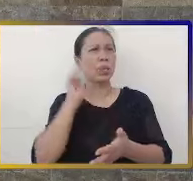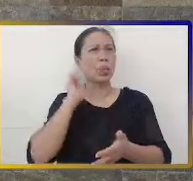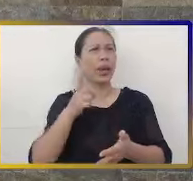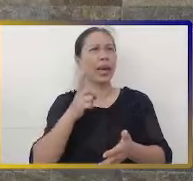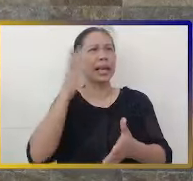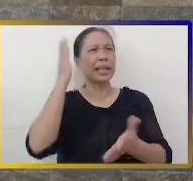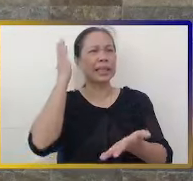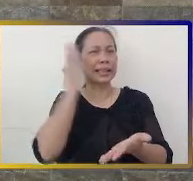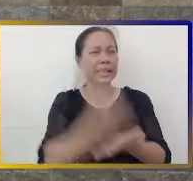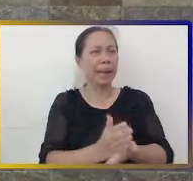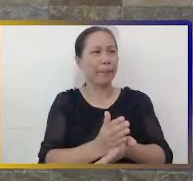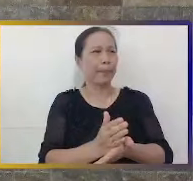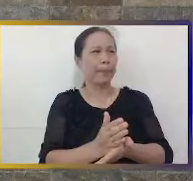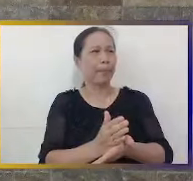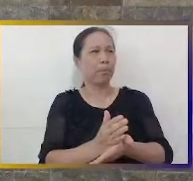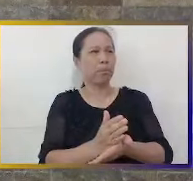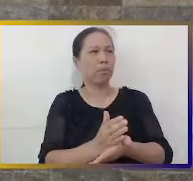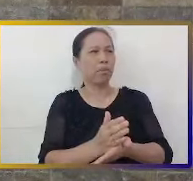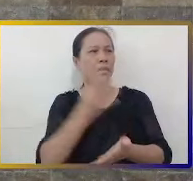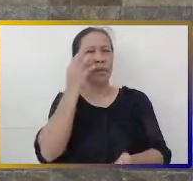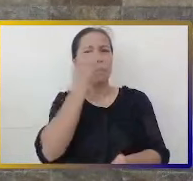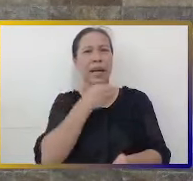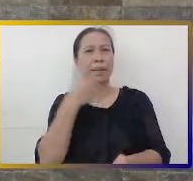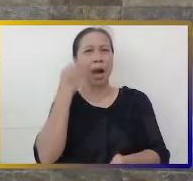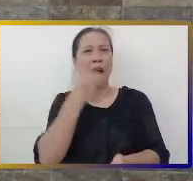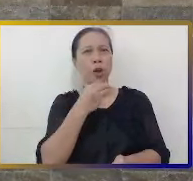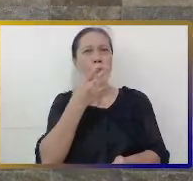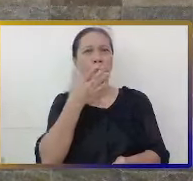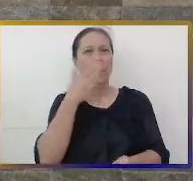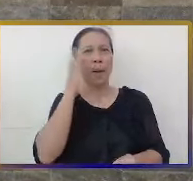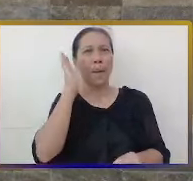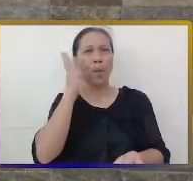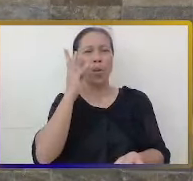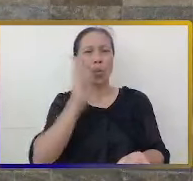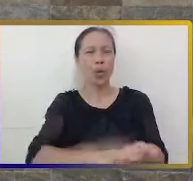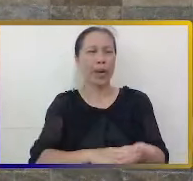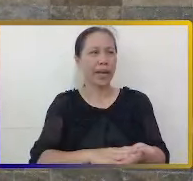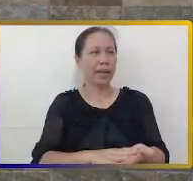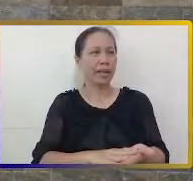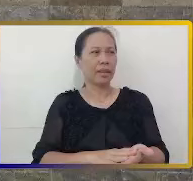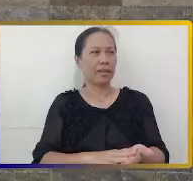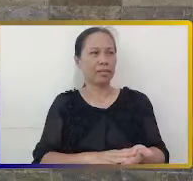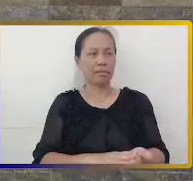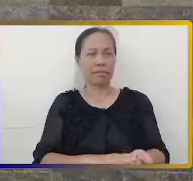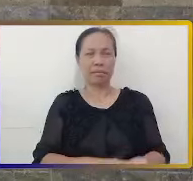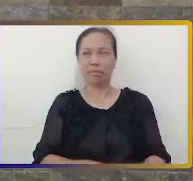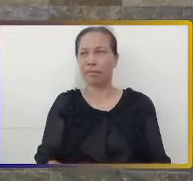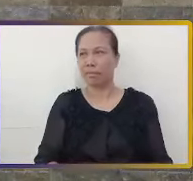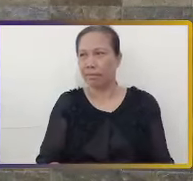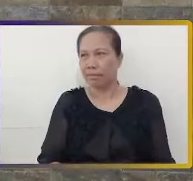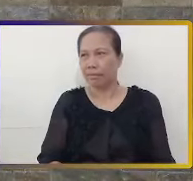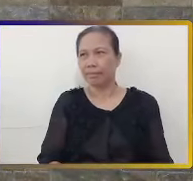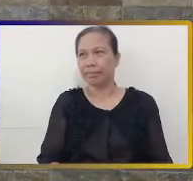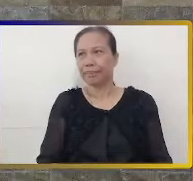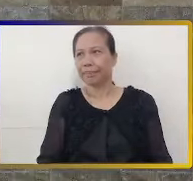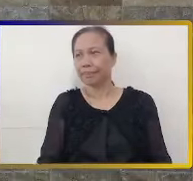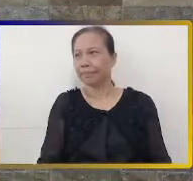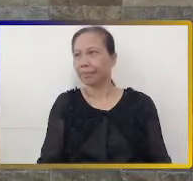preaching the Bible niyo kung Gaano ka- powerful yan mga kapatid you